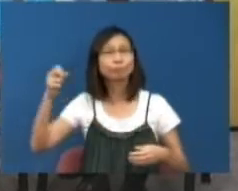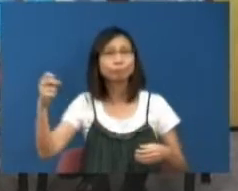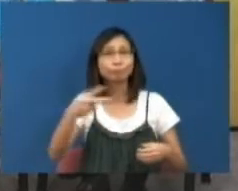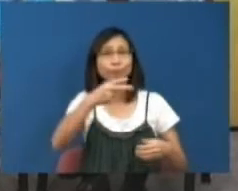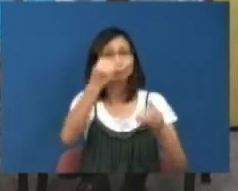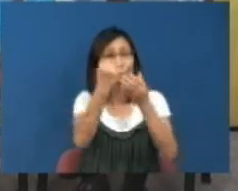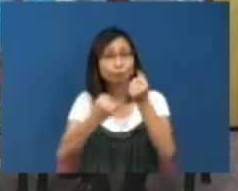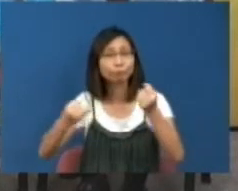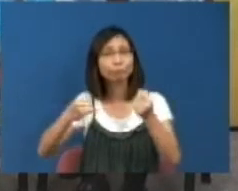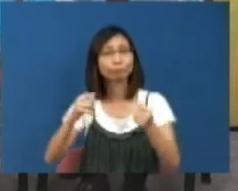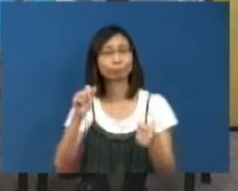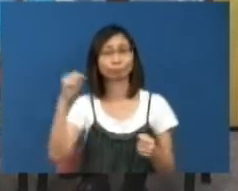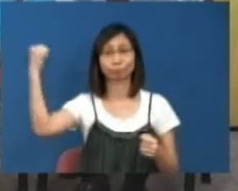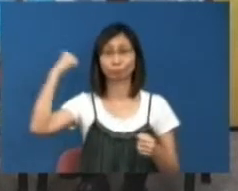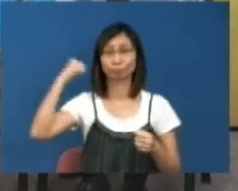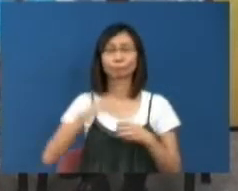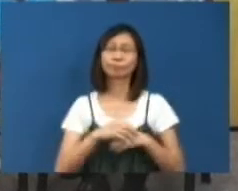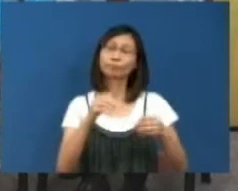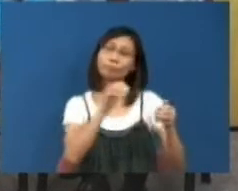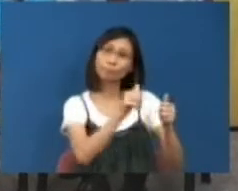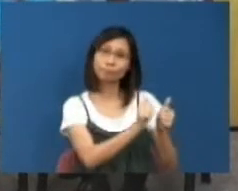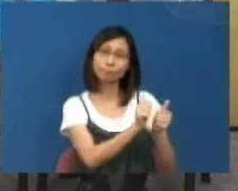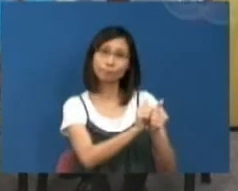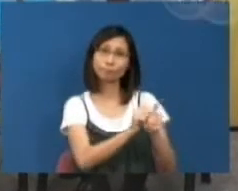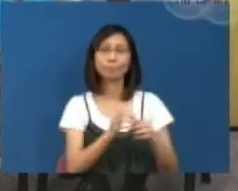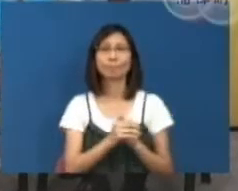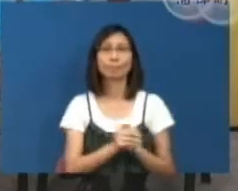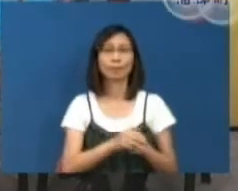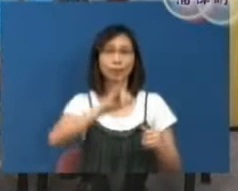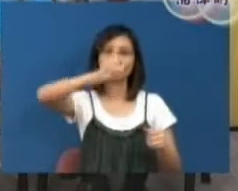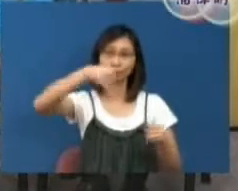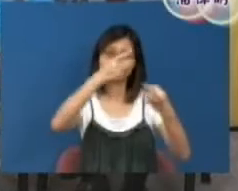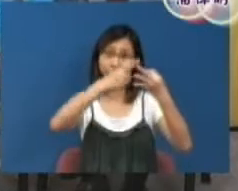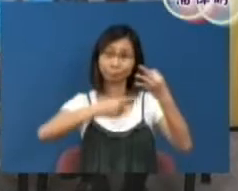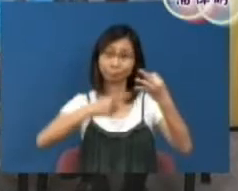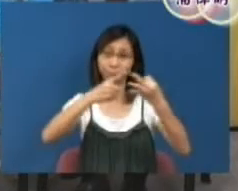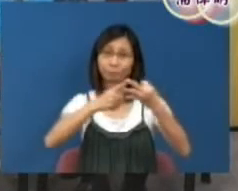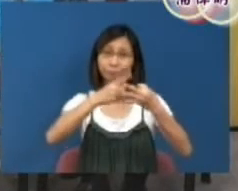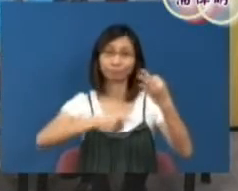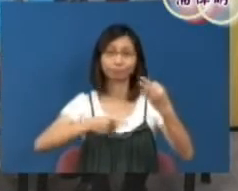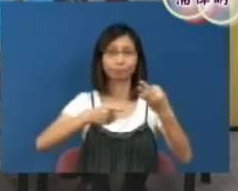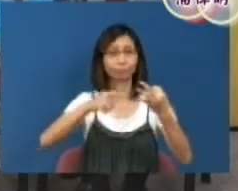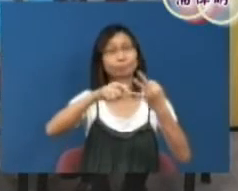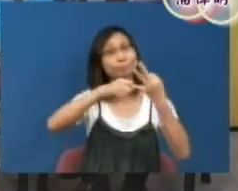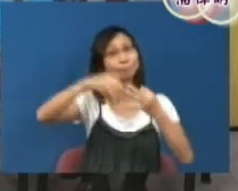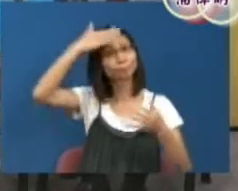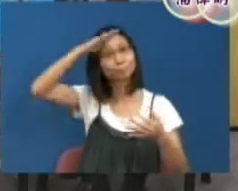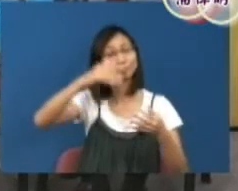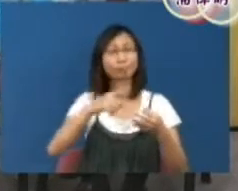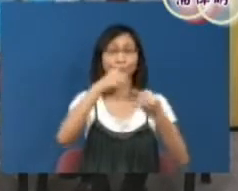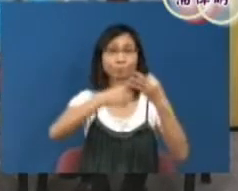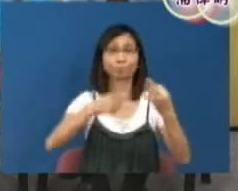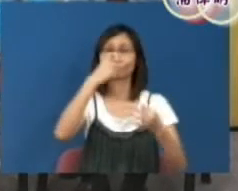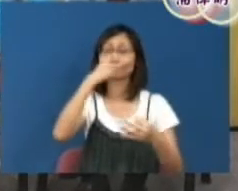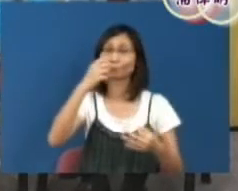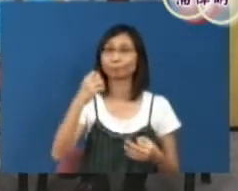啊。咁我身邊就要介紹啲好朋友，正如大家都好熟悉噶啦，Jackie 啊 ，Hello， 蒲偉明建築師啊，多謝 Jackie， 係啦。咁啊，